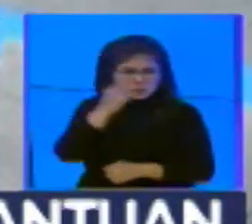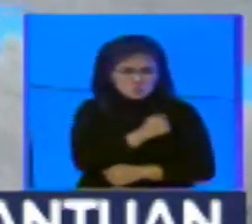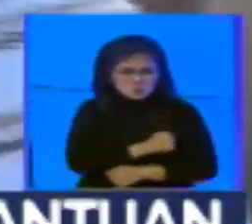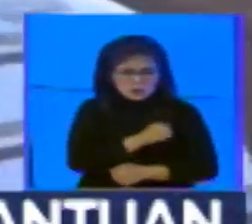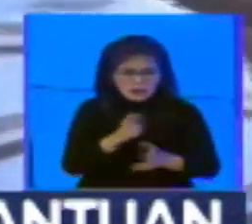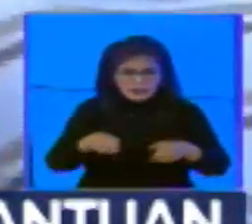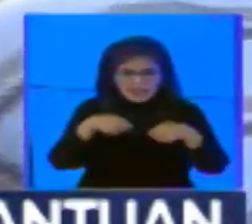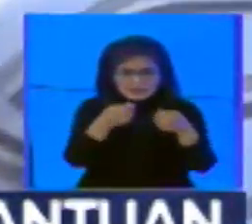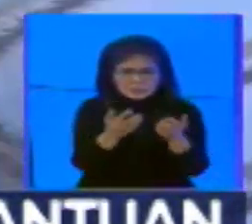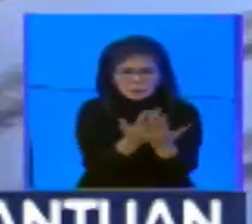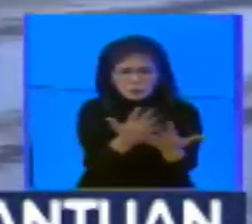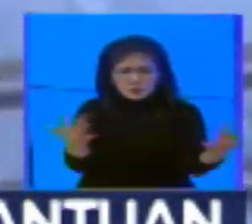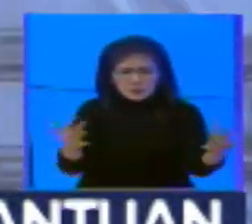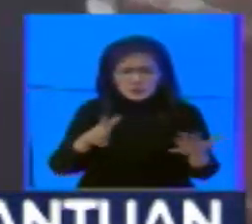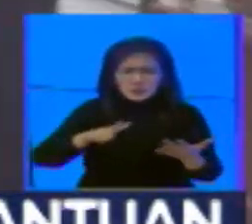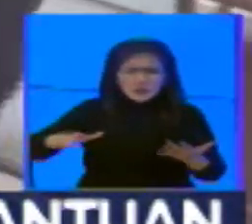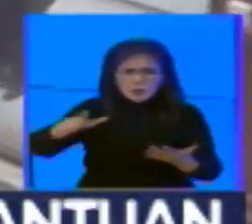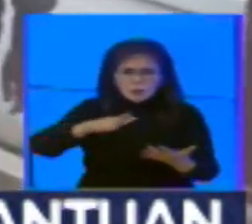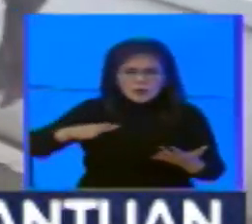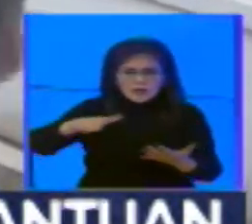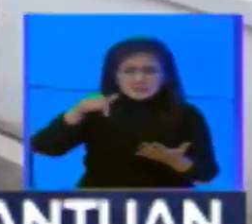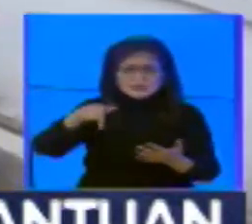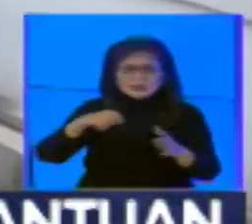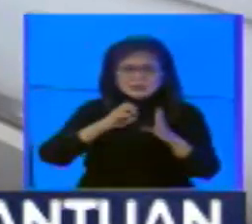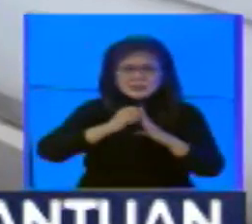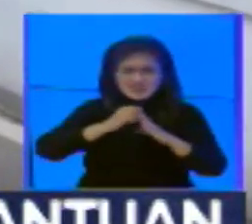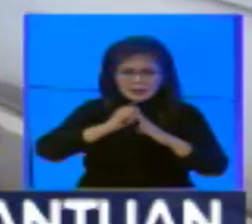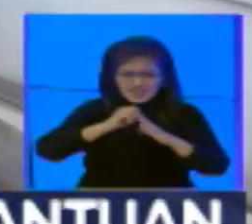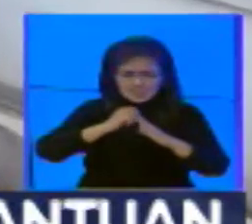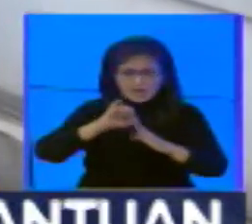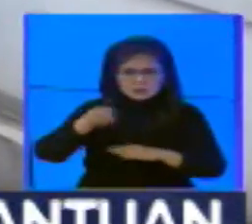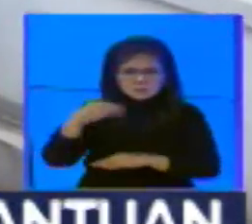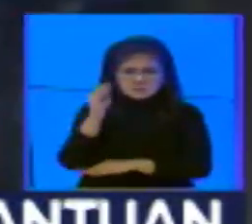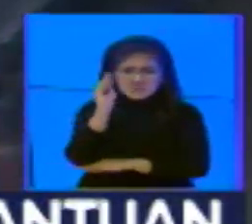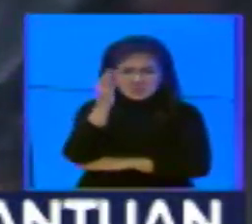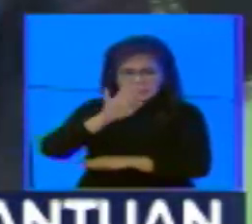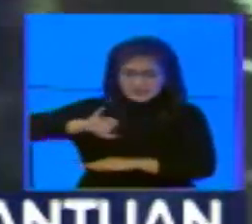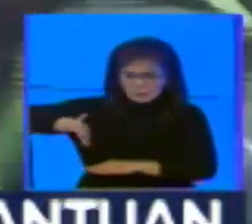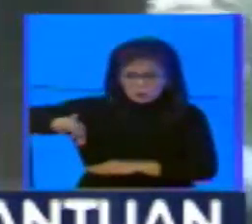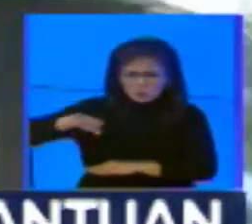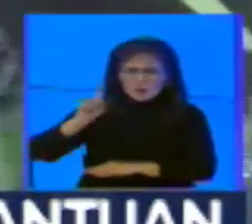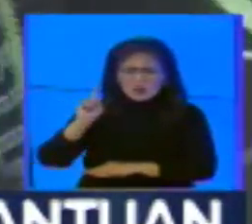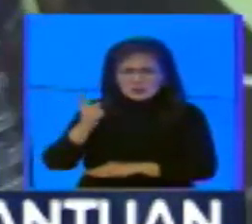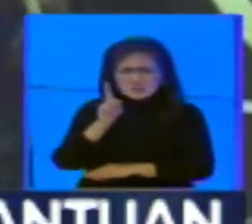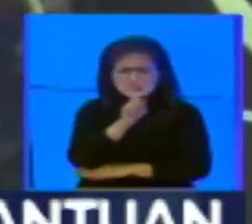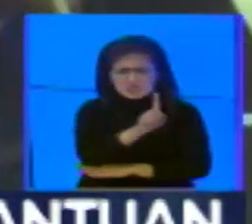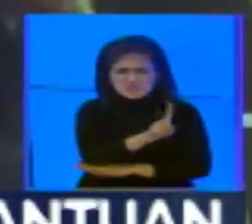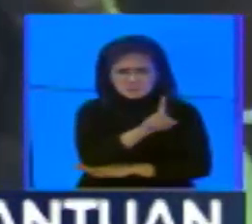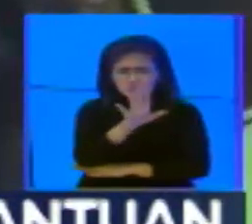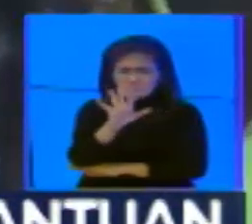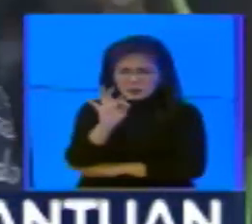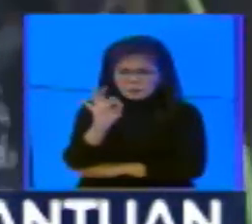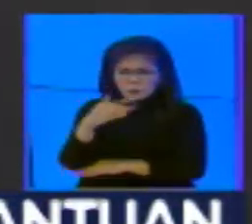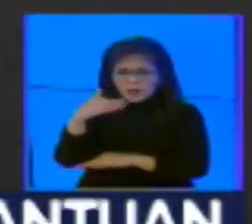kepada warga di Kelurahan Bidara Cina, Jatinegara, Jakarta Timur. Sebanyak 5.561 paket sembako diberikan